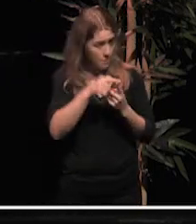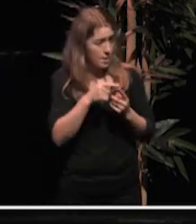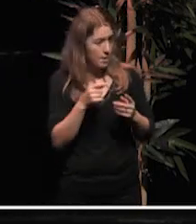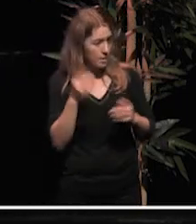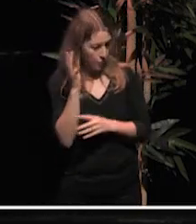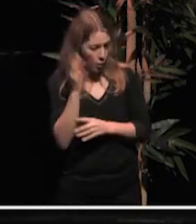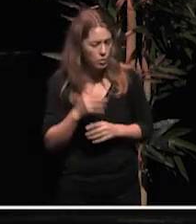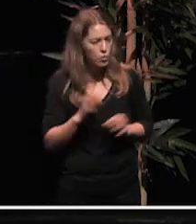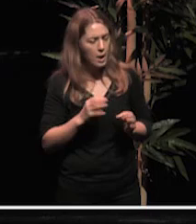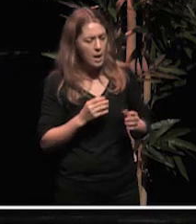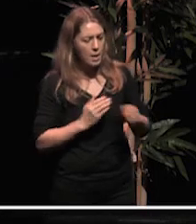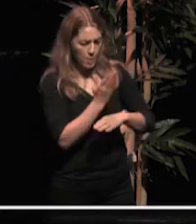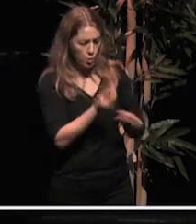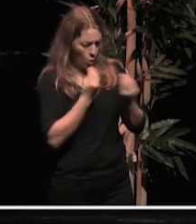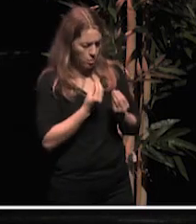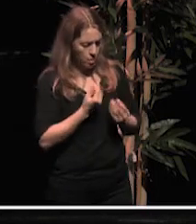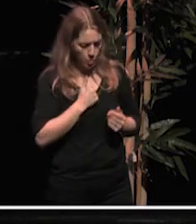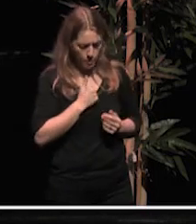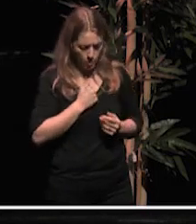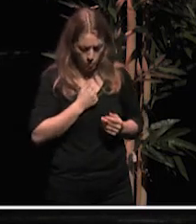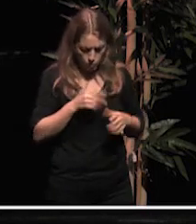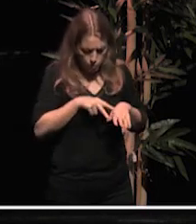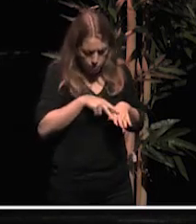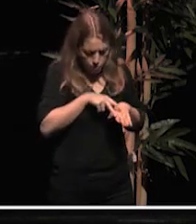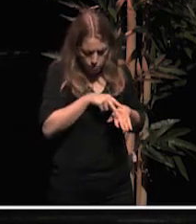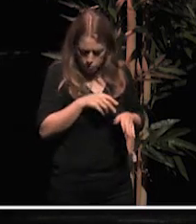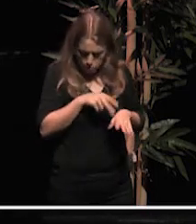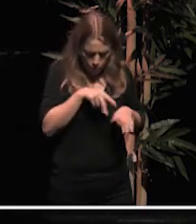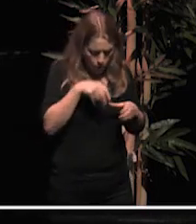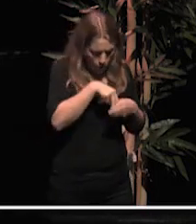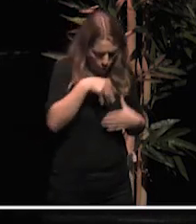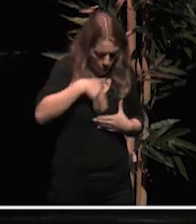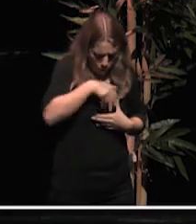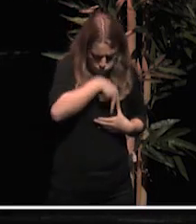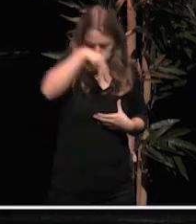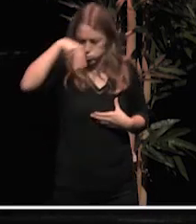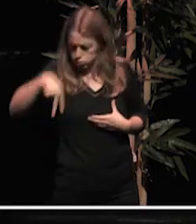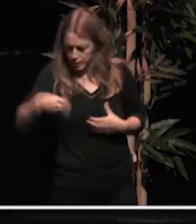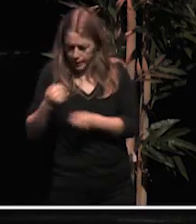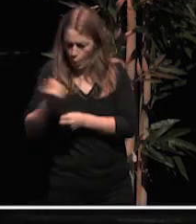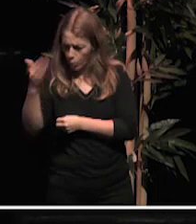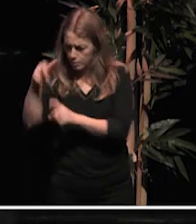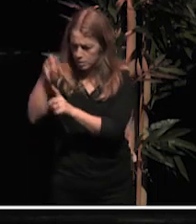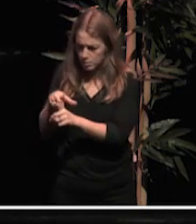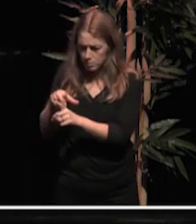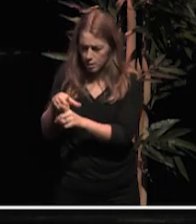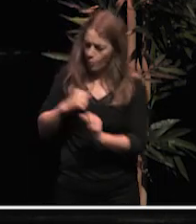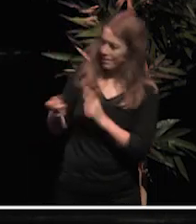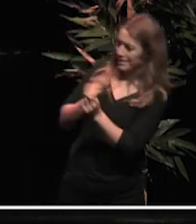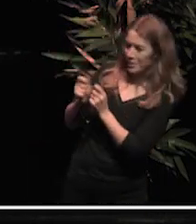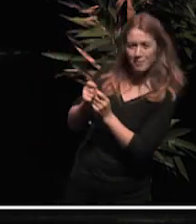un autre vous-même. Quand vous vous dépassez, vous vous extériorisez, vous créez un autre vous-même avec qui vous pouvez